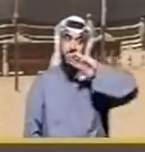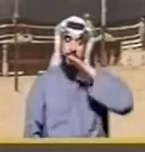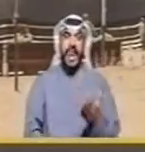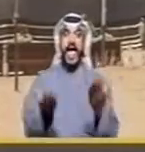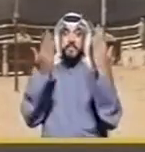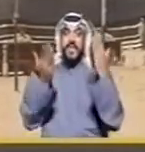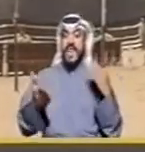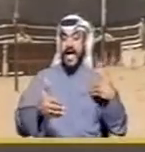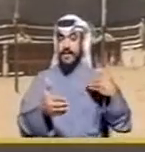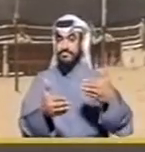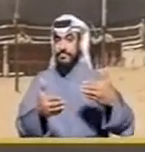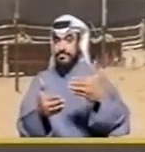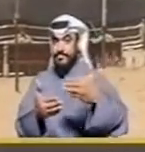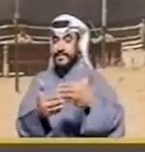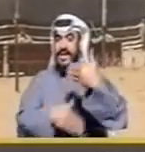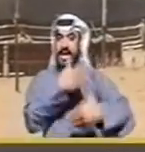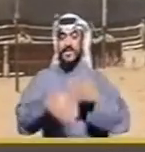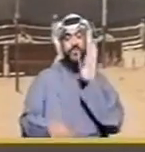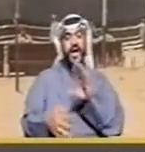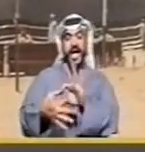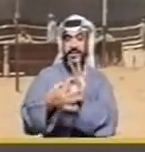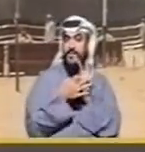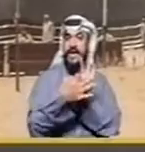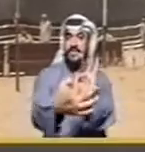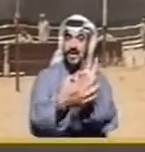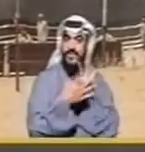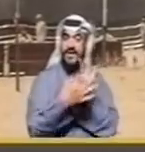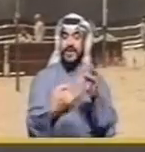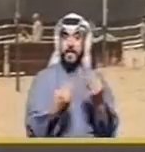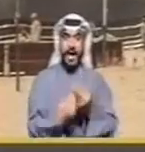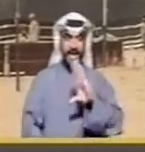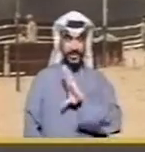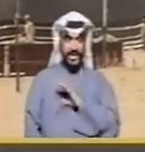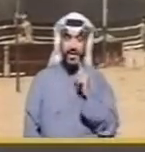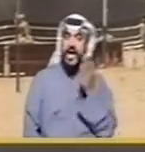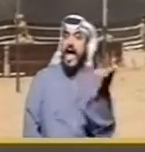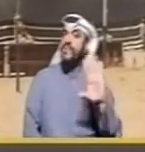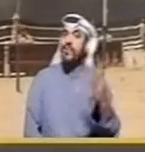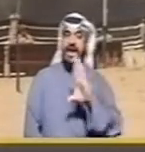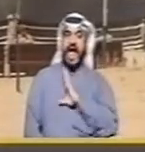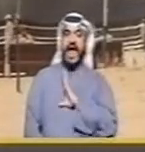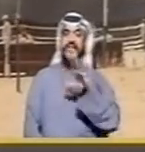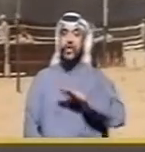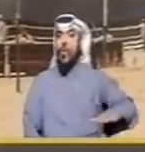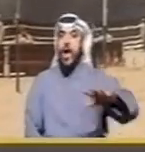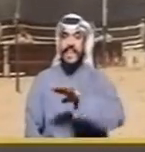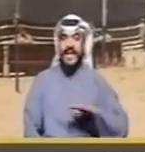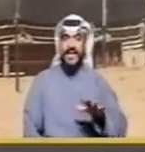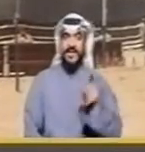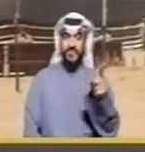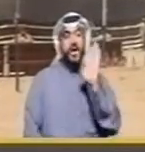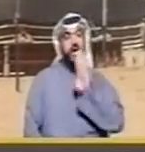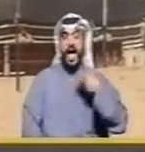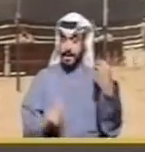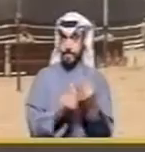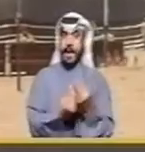احنا قطعنا خطوات في التنسيق مع الإخوان في الجيش وخاصة في القوة البرية، ومستمرين في هذا